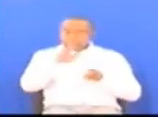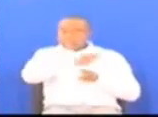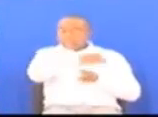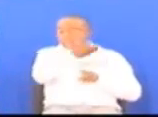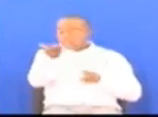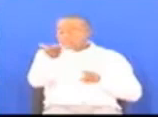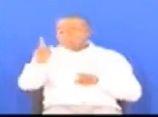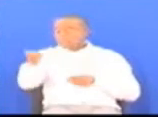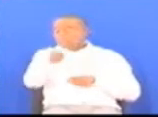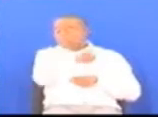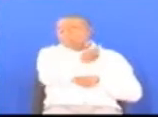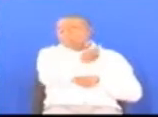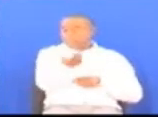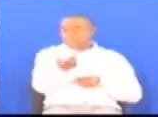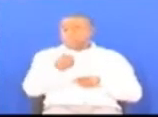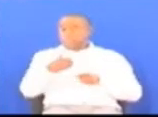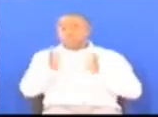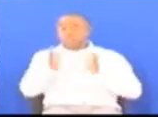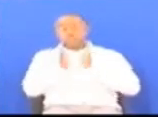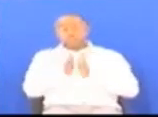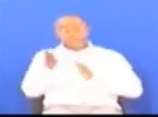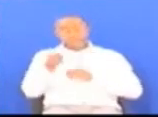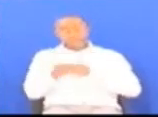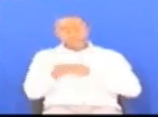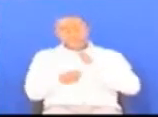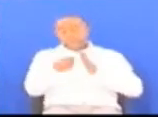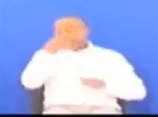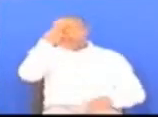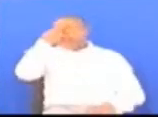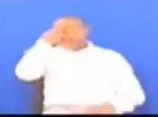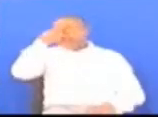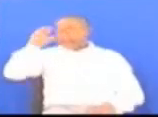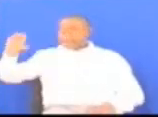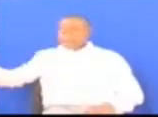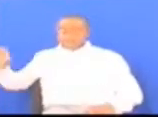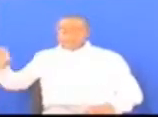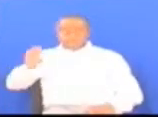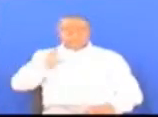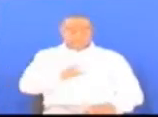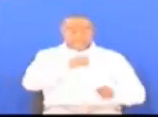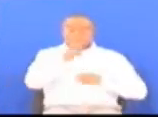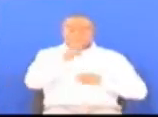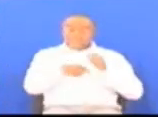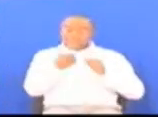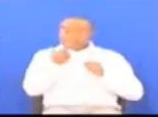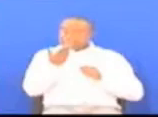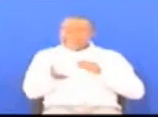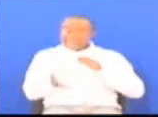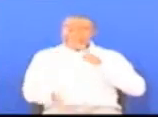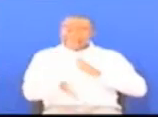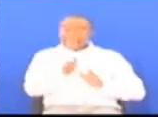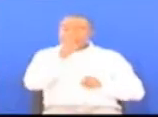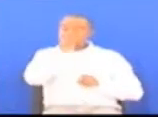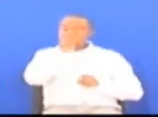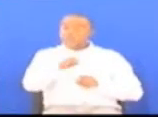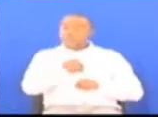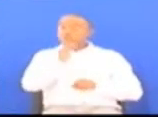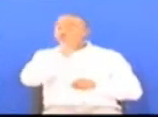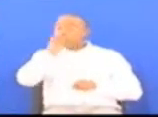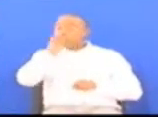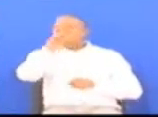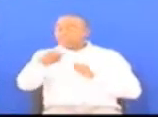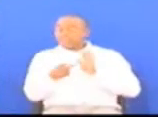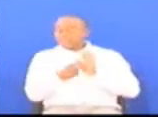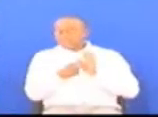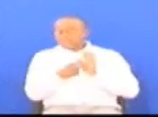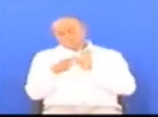na mbegine, tunaomba fedha zile sasa miradi hii ianze. Wananchi wa Makambako tumewaambia mwezi wa 7 wa